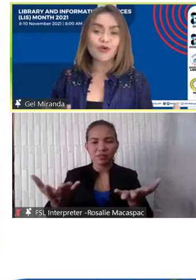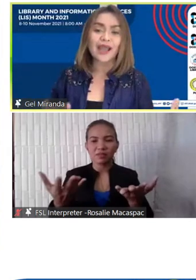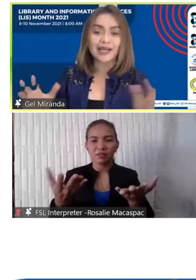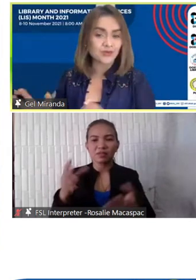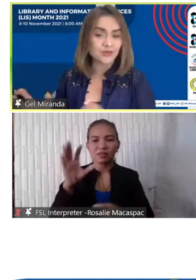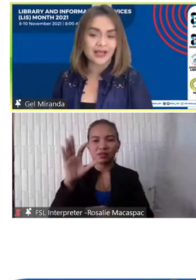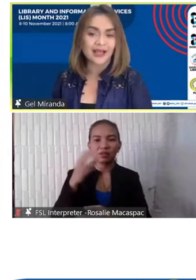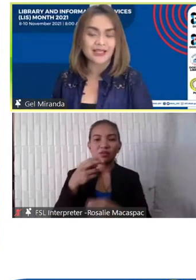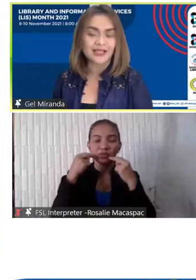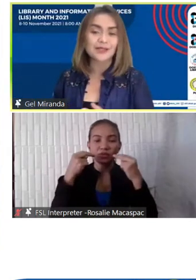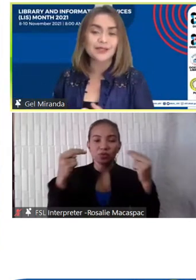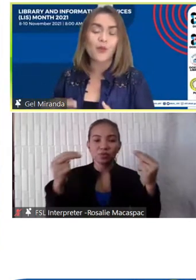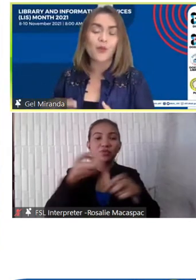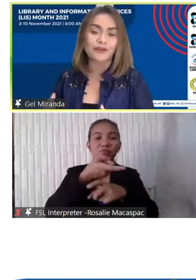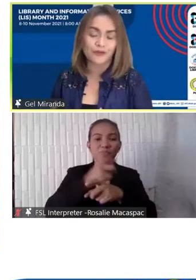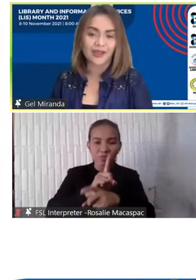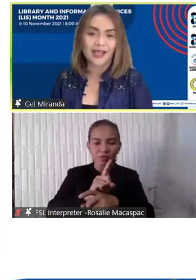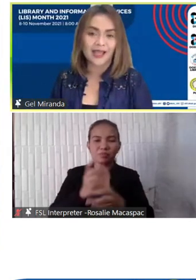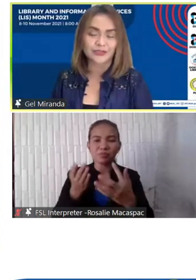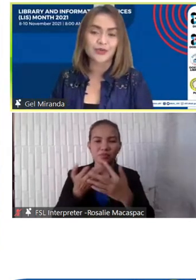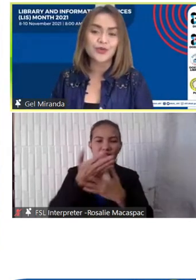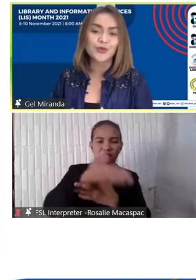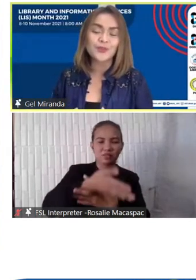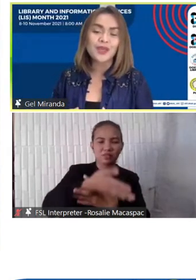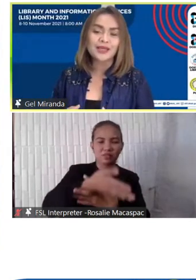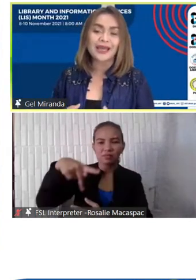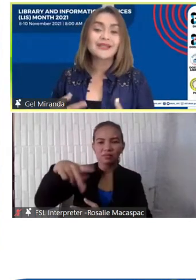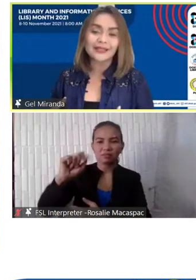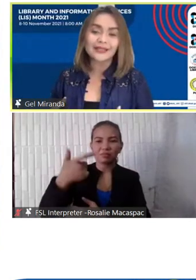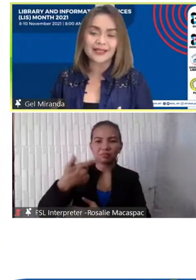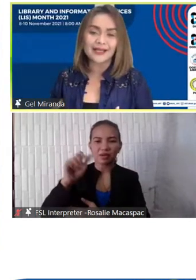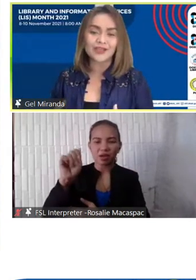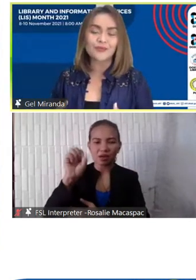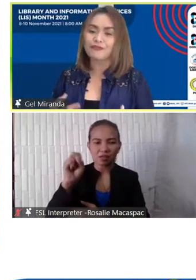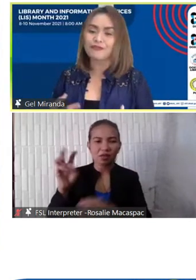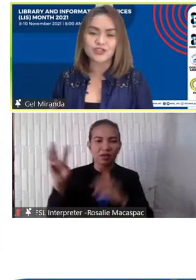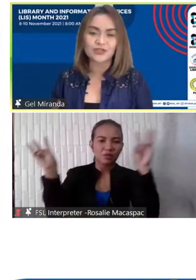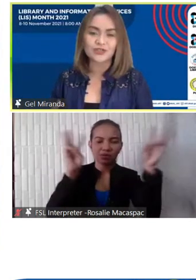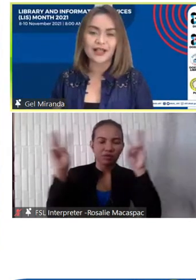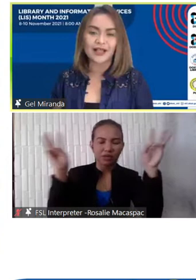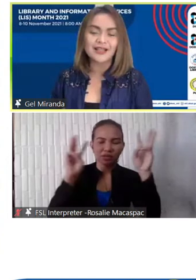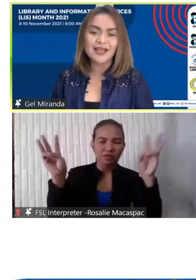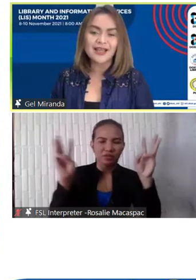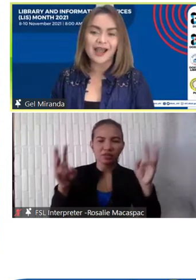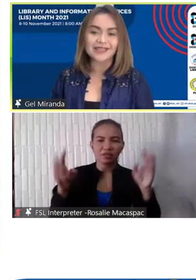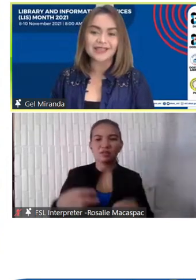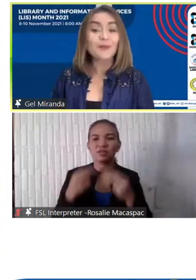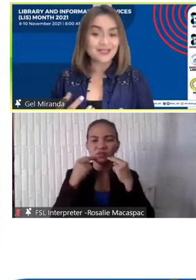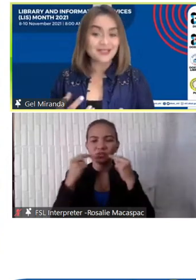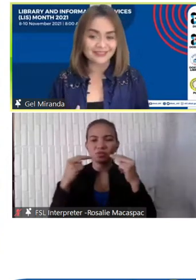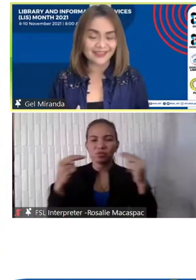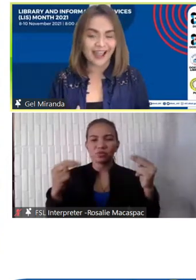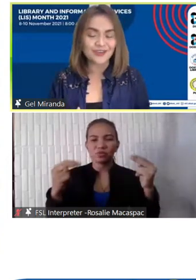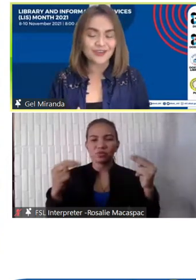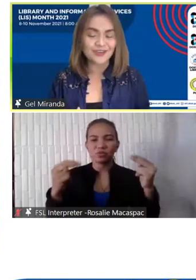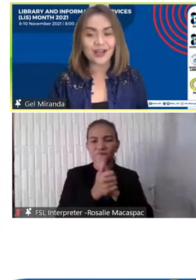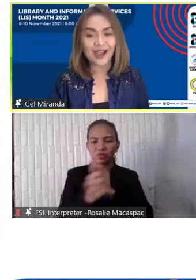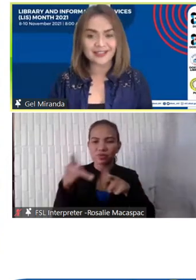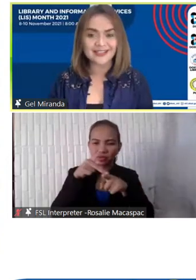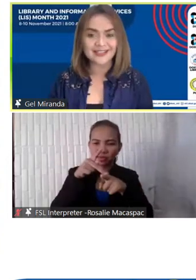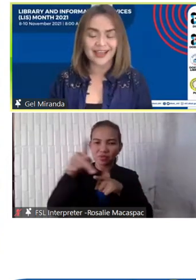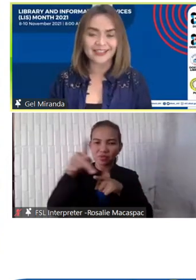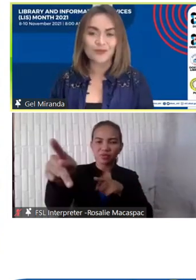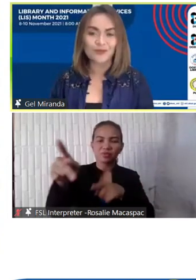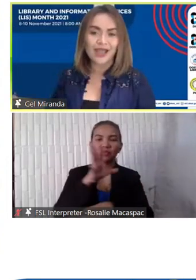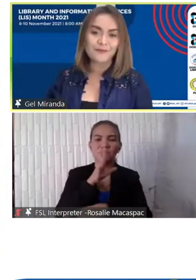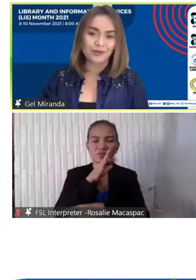mismong galing po sa Pag-asa, yung ating mga weather forecasters. So yung kalidad talaga, yung professional na tagapagsalita, yung naghahatid